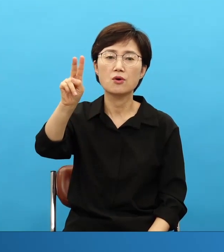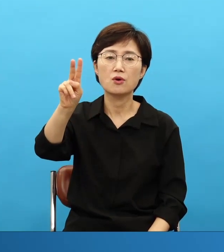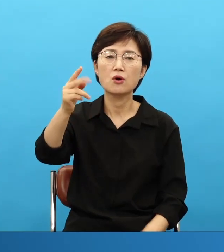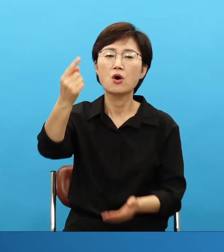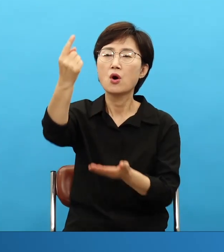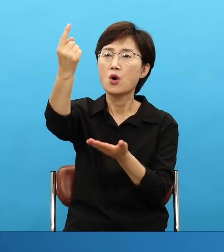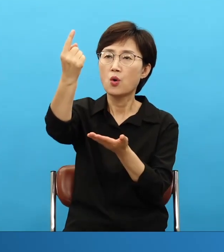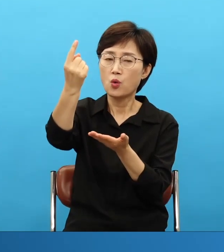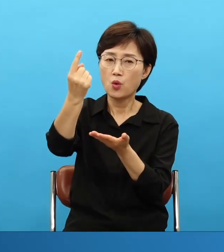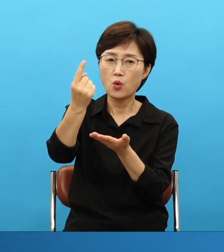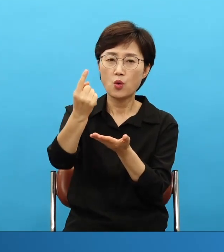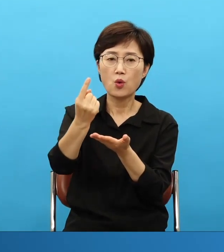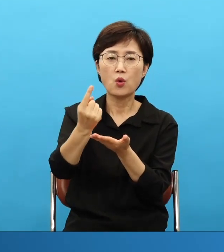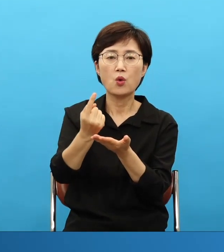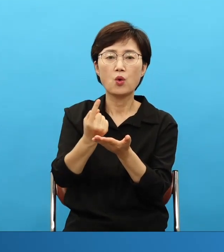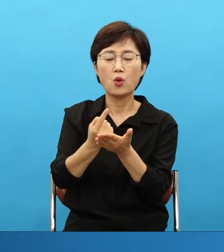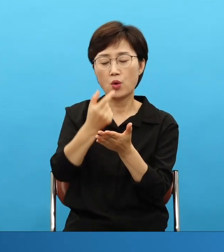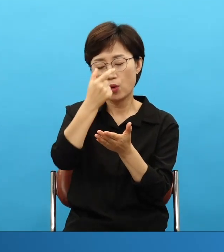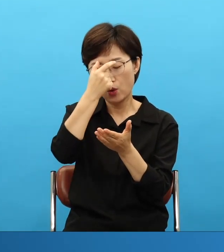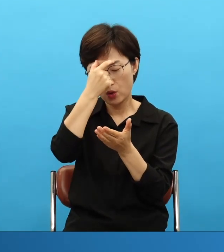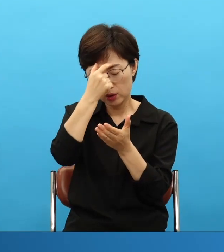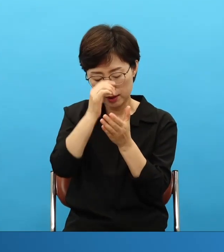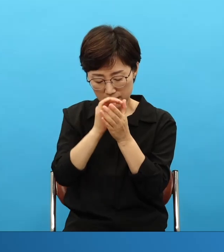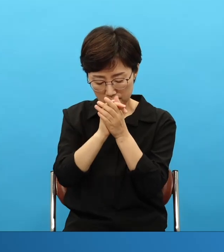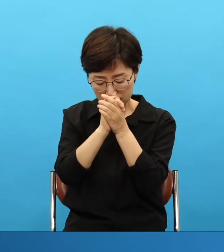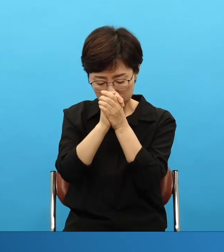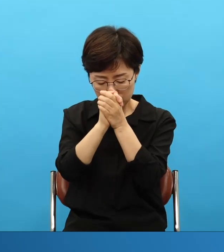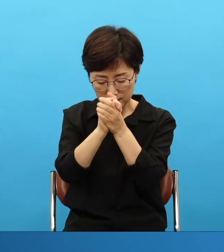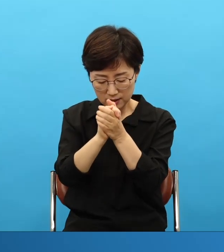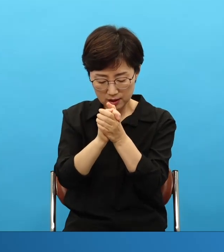생성하여 모셔서